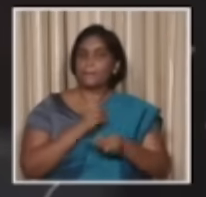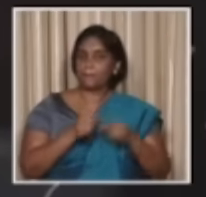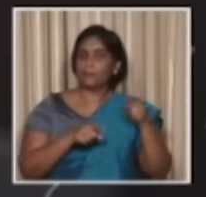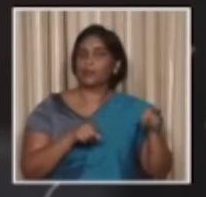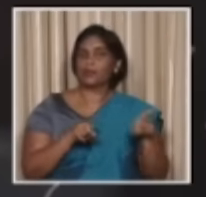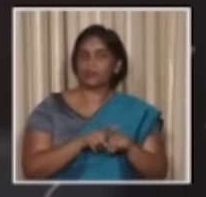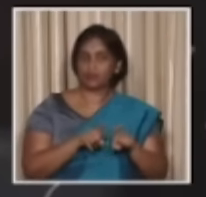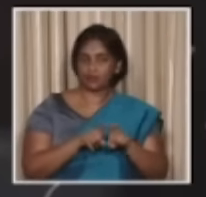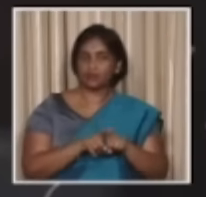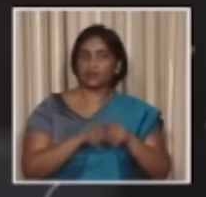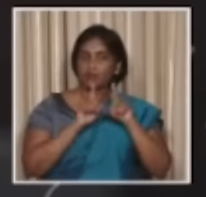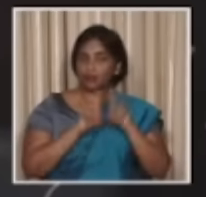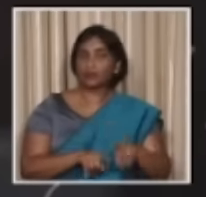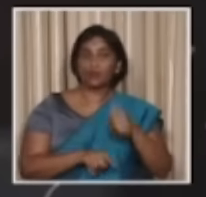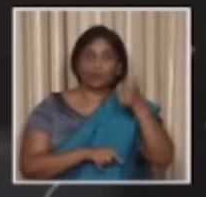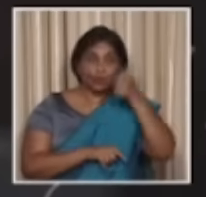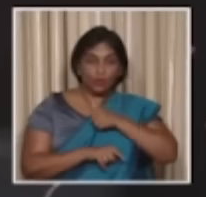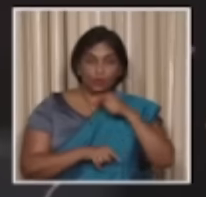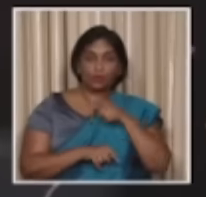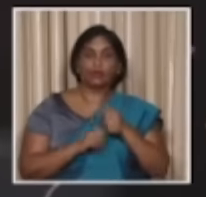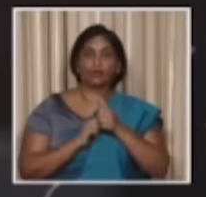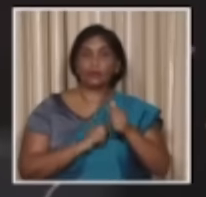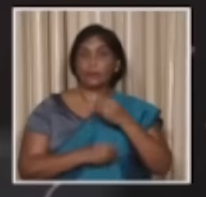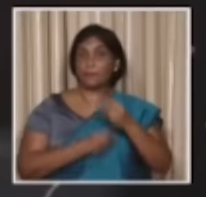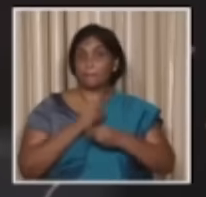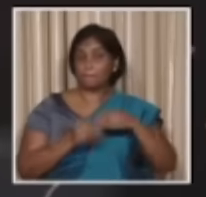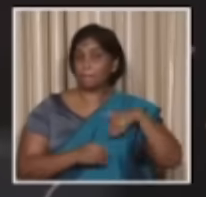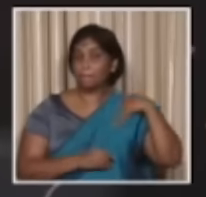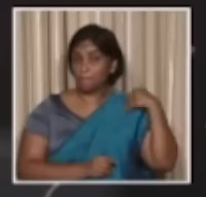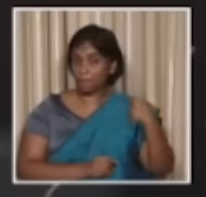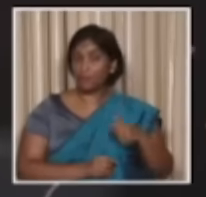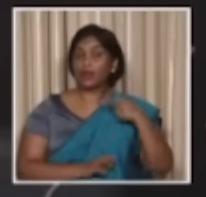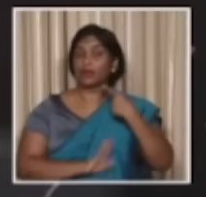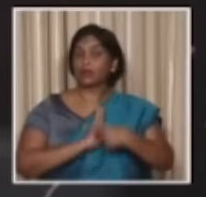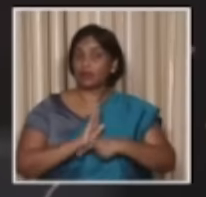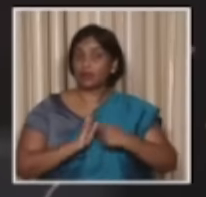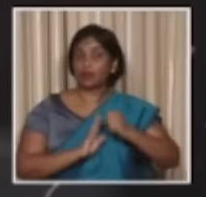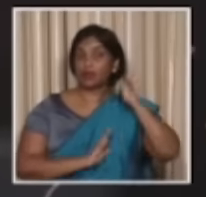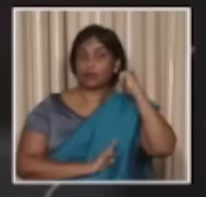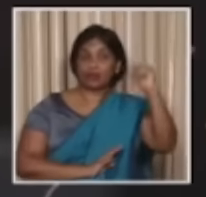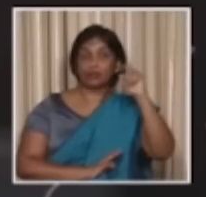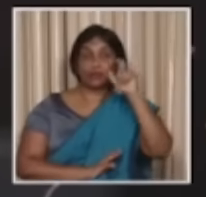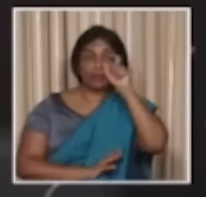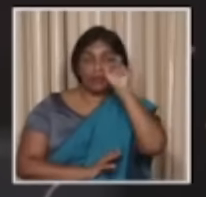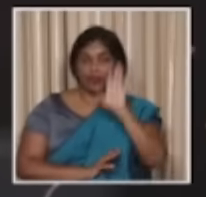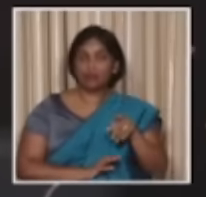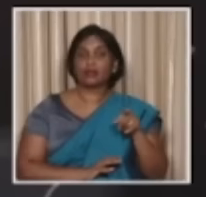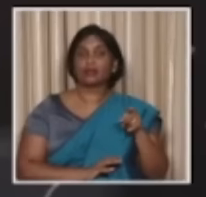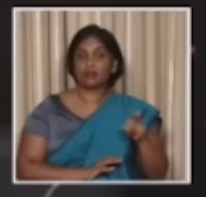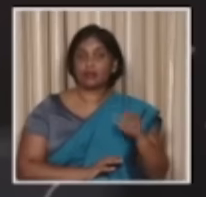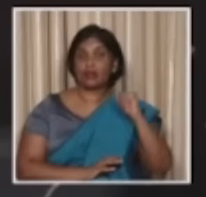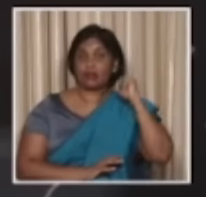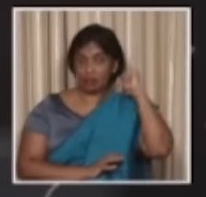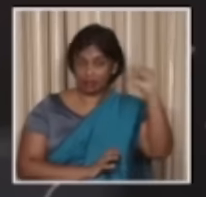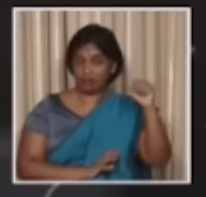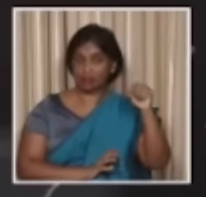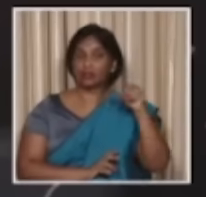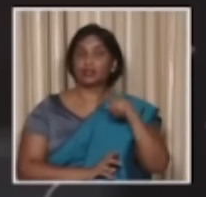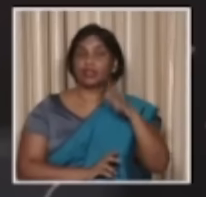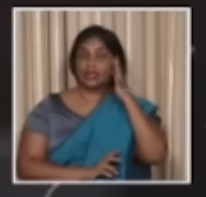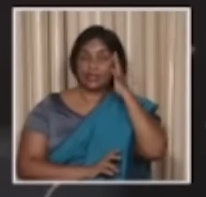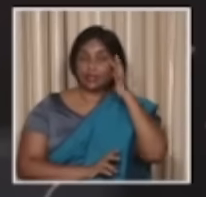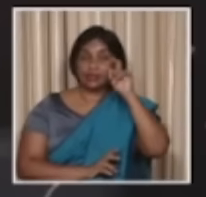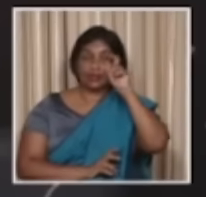ඇති මේ මාෆියාවේ මේ රටේ ඉන්න ඒජන්තයා තමයි මේ රටේ රජ වෙන්න බලාගෙන හිටපු ඒ රජතුමාත්